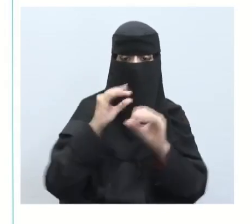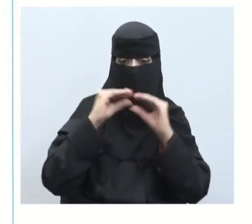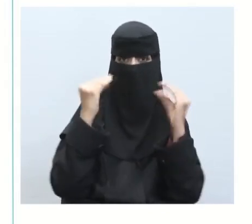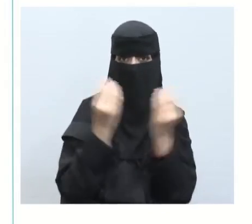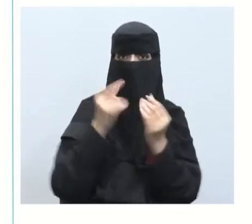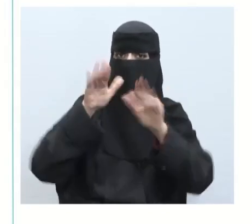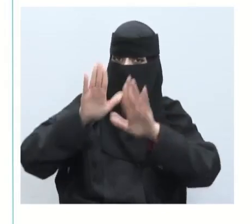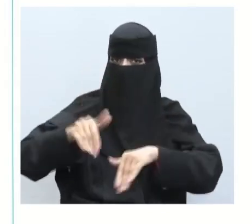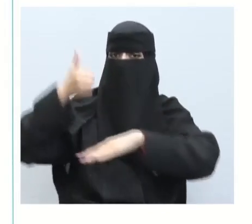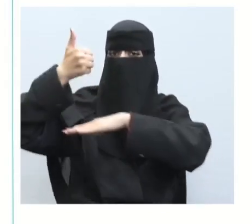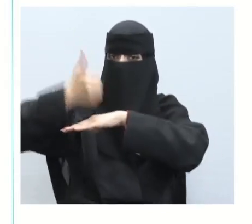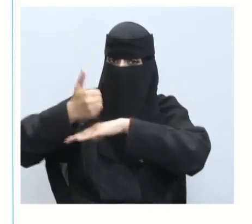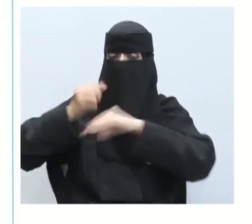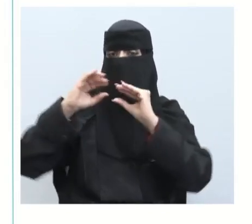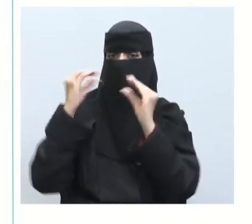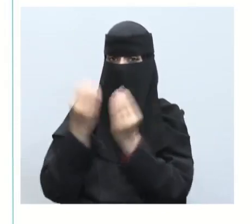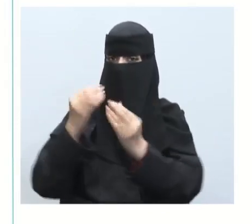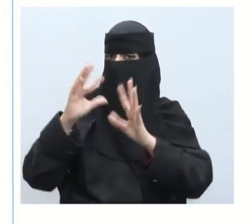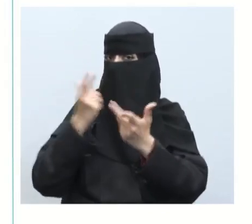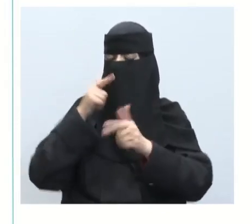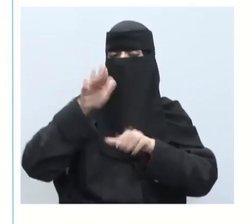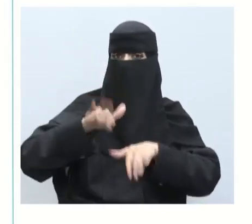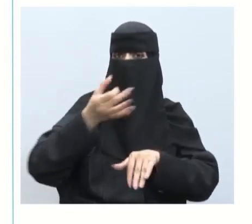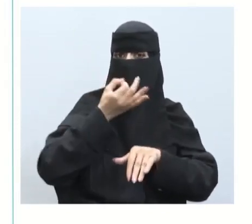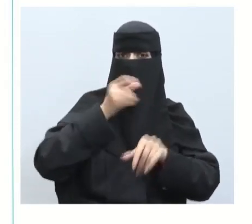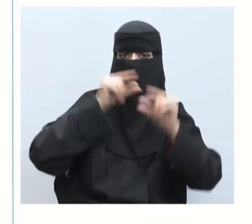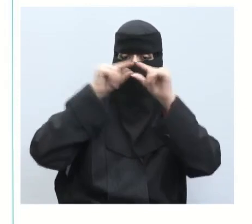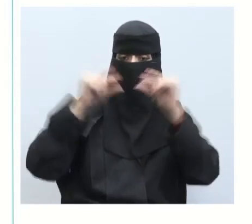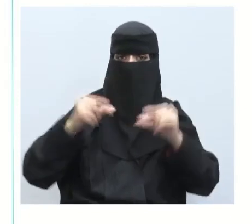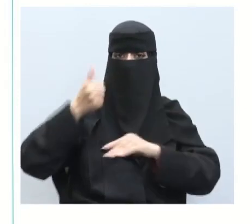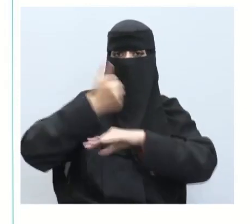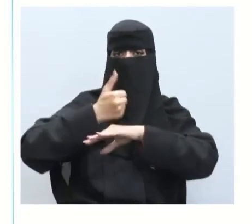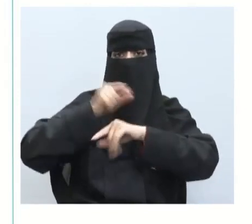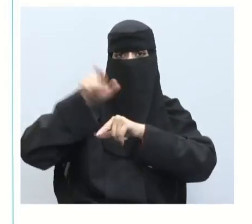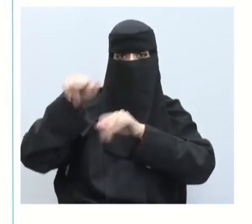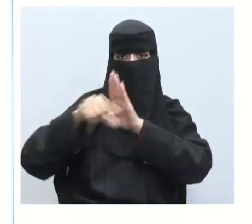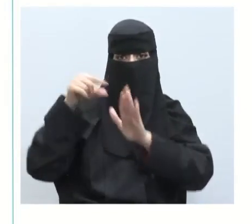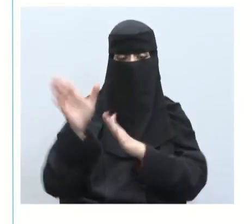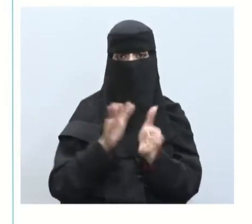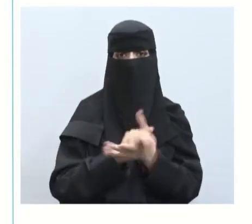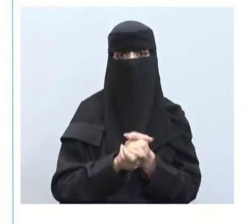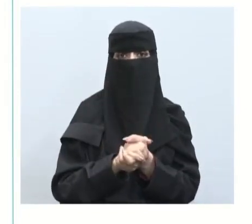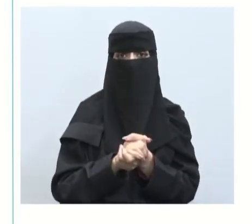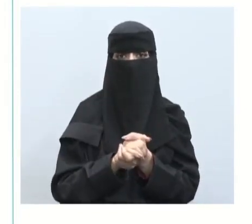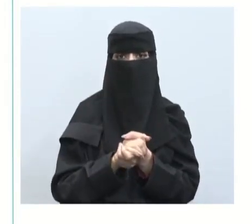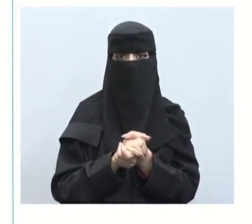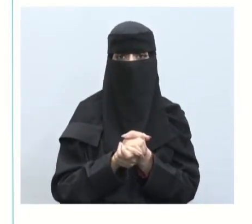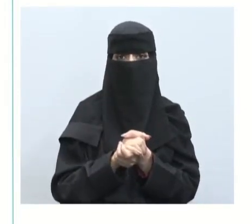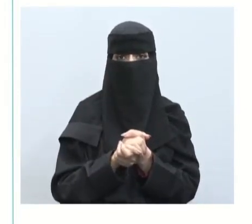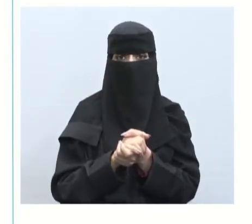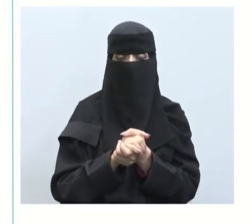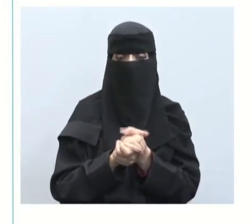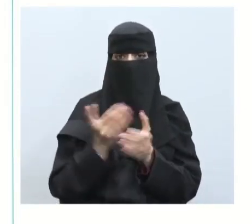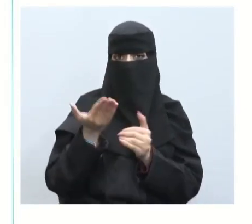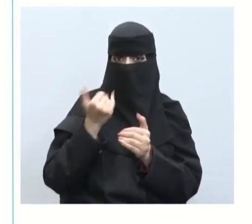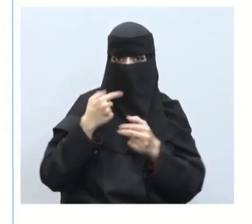مبادئ الاداره سنتحدث عن هذه المصطلحات الرئيسه في هذا الدرس